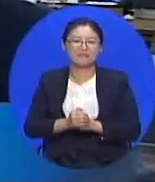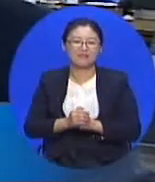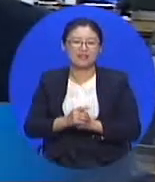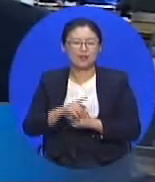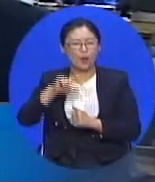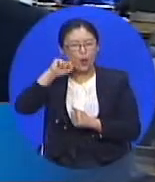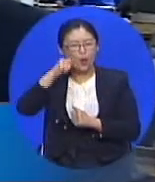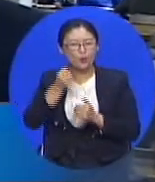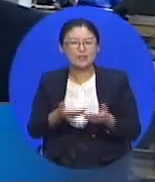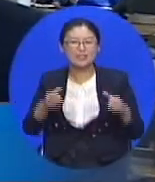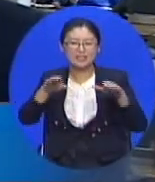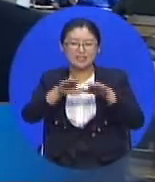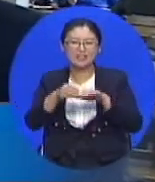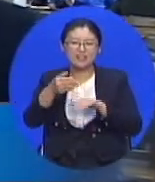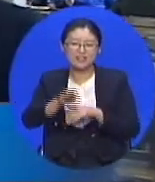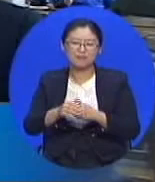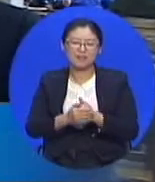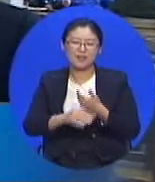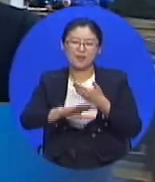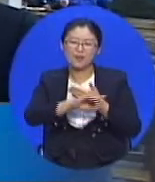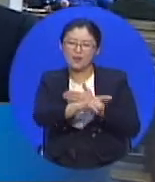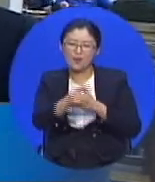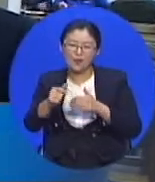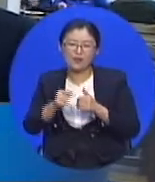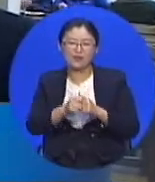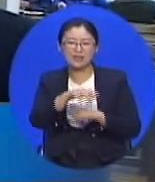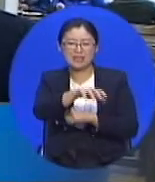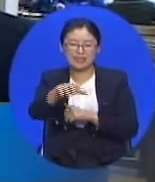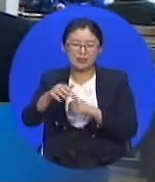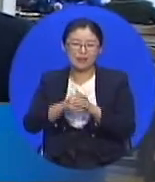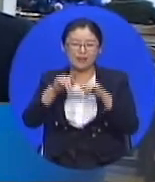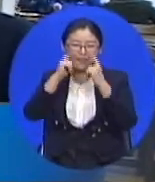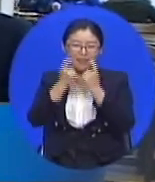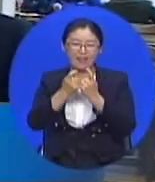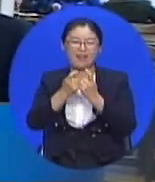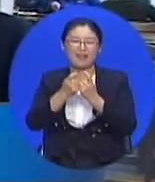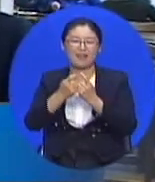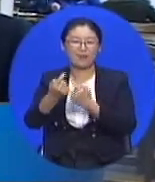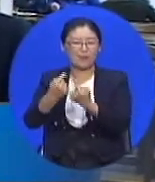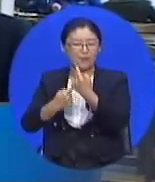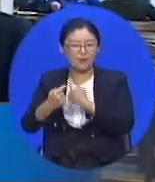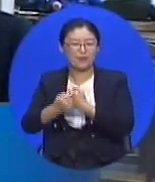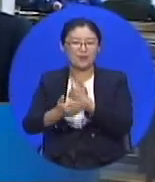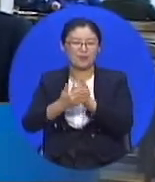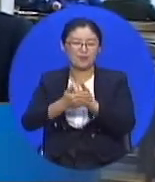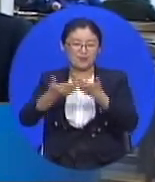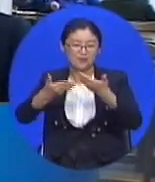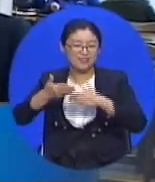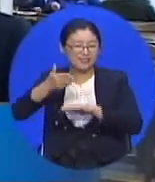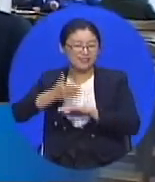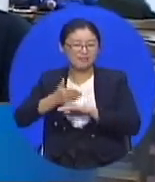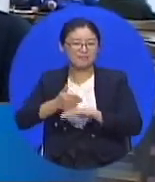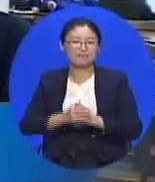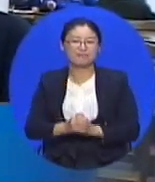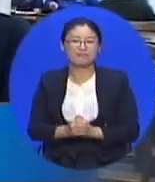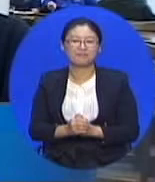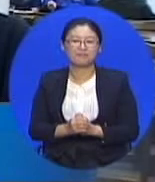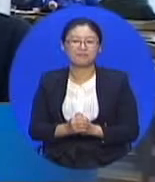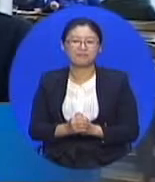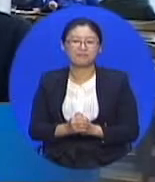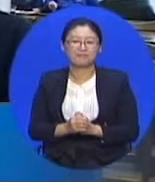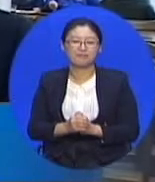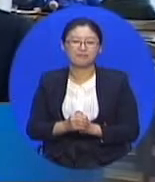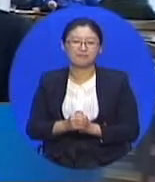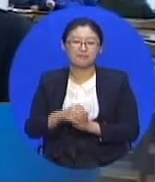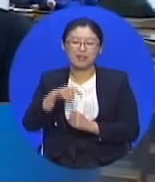시설이긴 하지만 여러 기관들, 단체들, 또 개인들 이렇게 오셔서 많이 도와주셔서 그저 감사할 뿐입니다. 우리